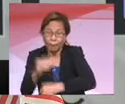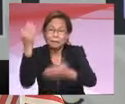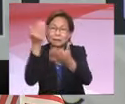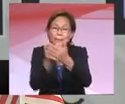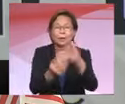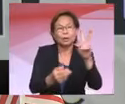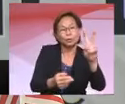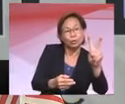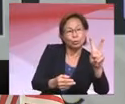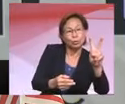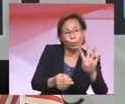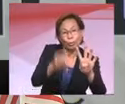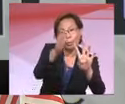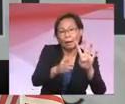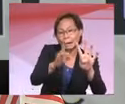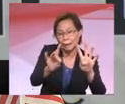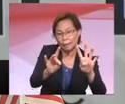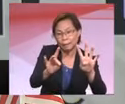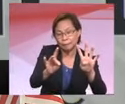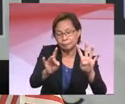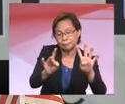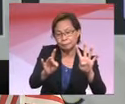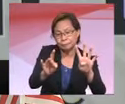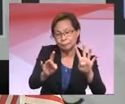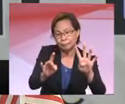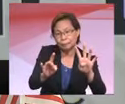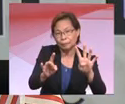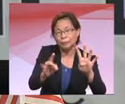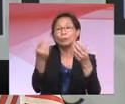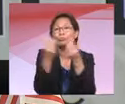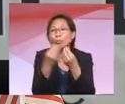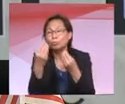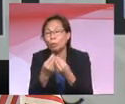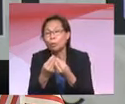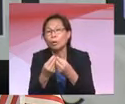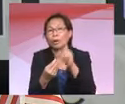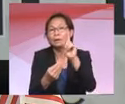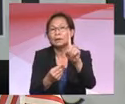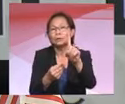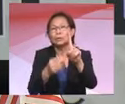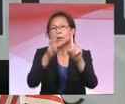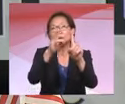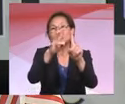sehingga 24 Ogos 2020 adalah sejumlah